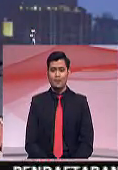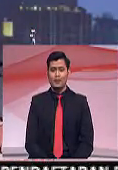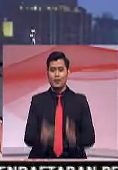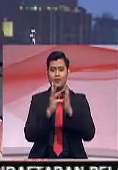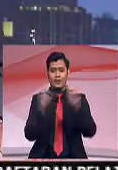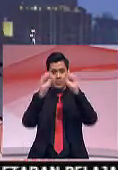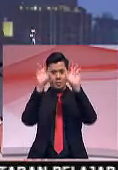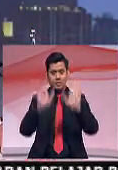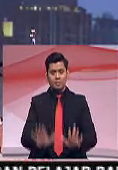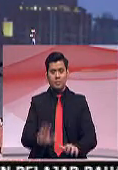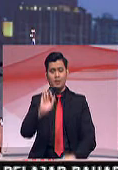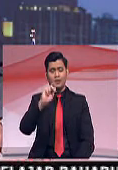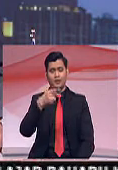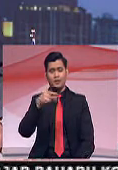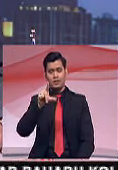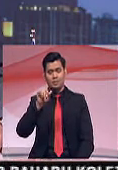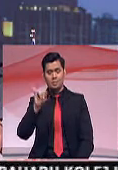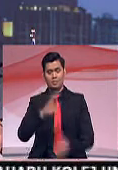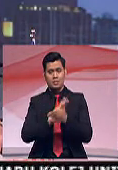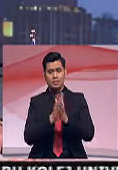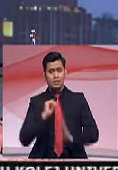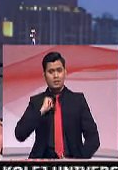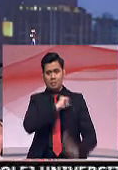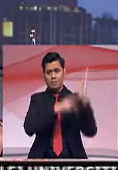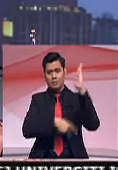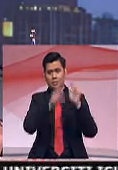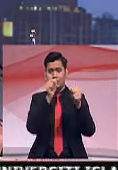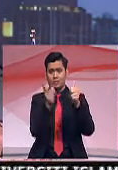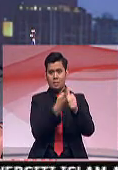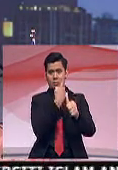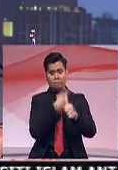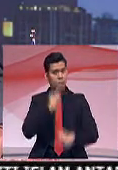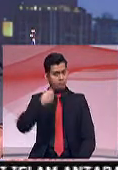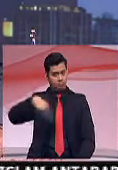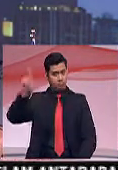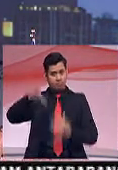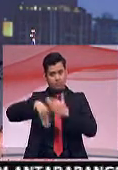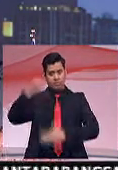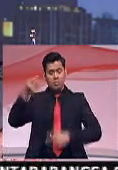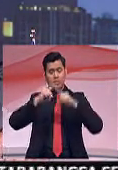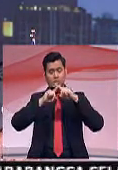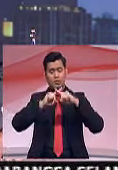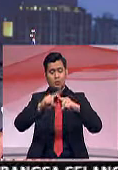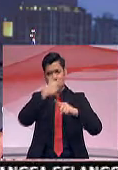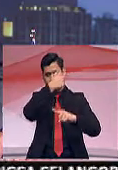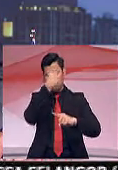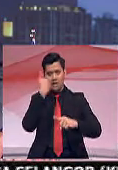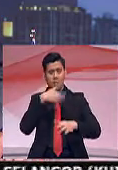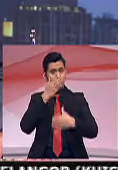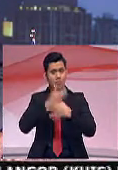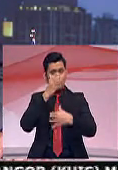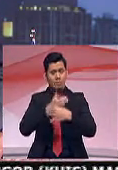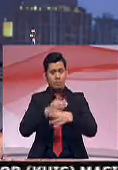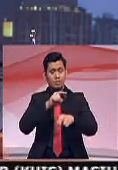Wakil Shah Alam, Khalid Samad menjadi ahli parlimen pertama diarahkan keluar Dewan selepas mengganggu ucapan pelantikan yang dipertua Dewan